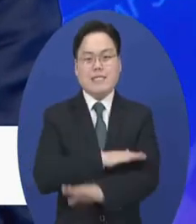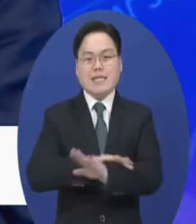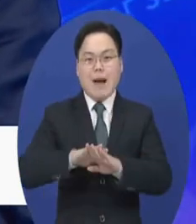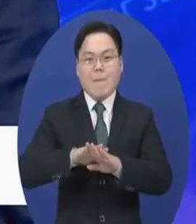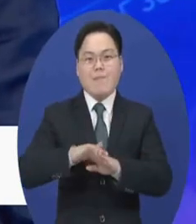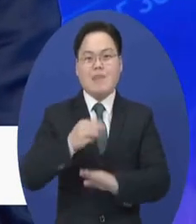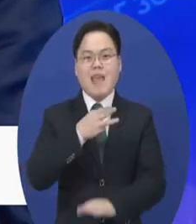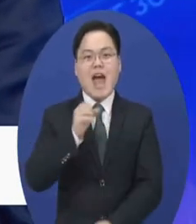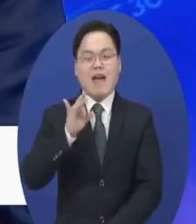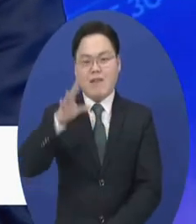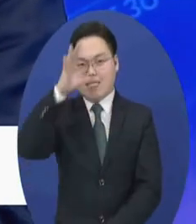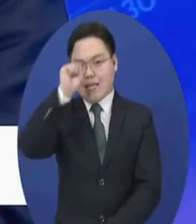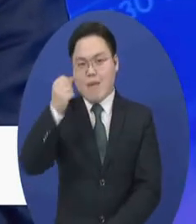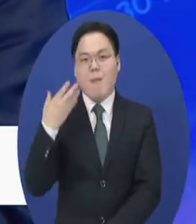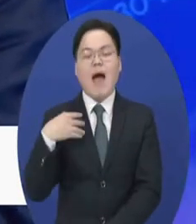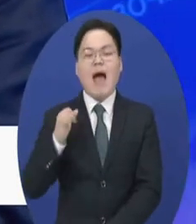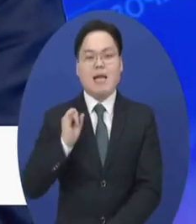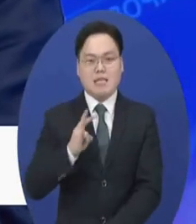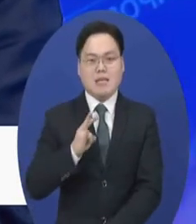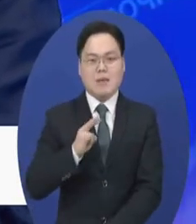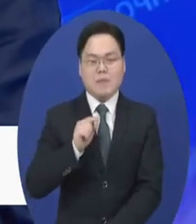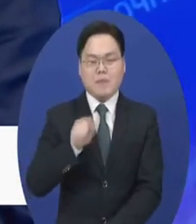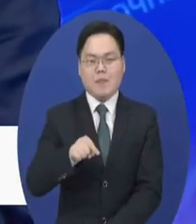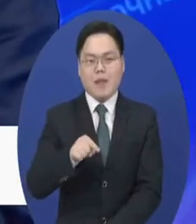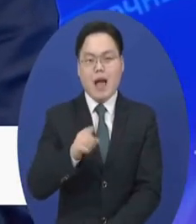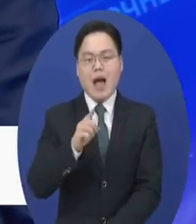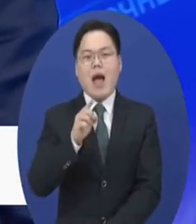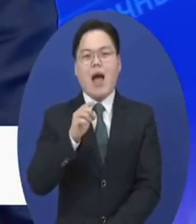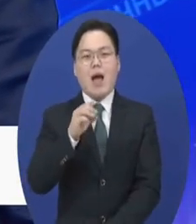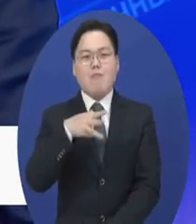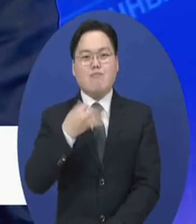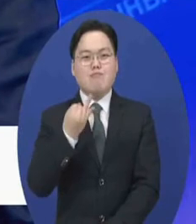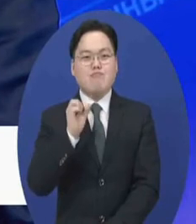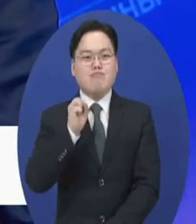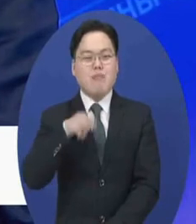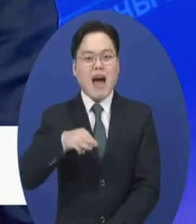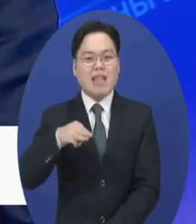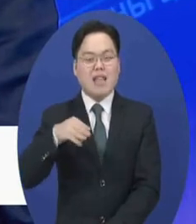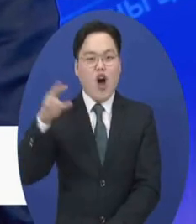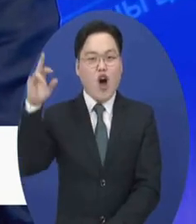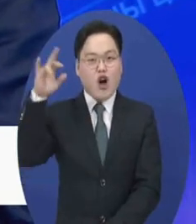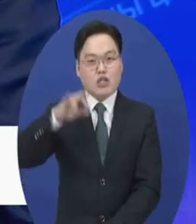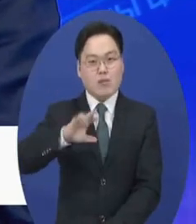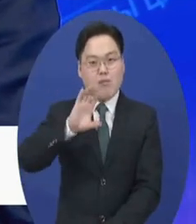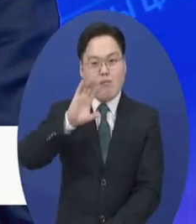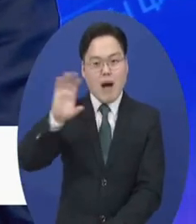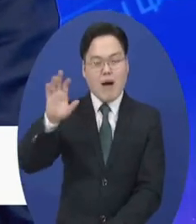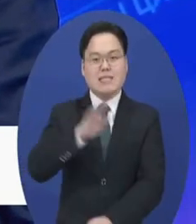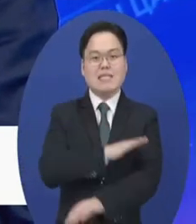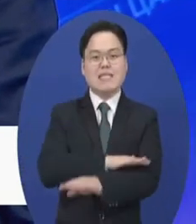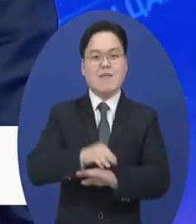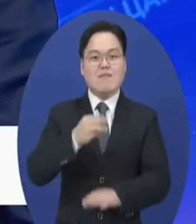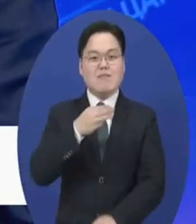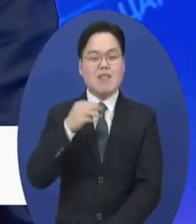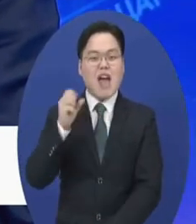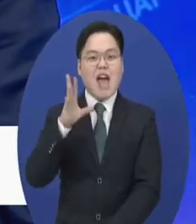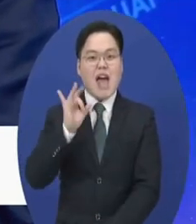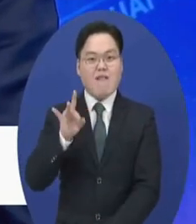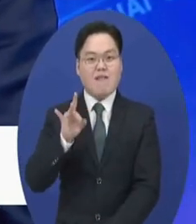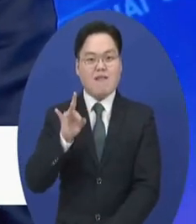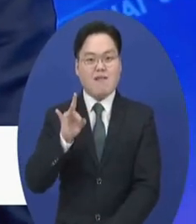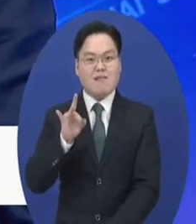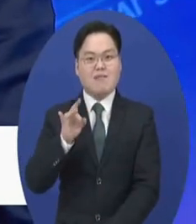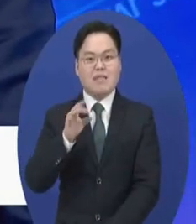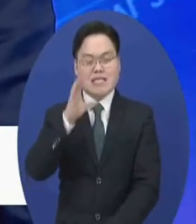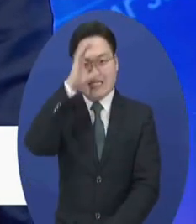байсан. Энэ үед нь одоо энэ яригдаад байгаа баасан цогт гэдэг хүн МЯТ буюу Монголын иргэний агарын тээвэр одоо зам тээврийн сайдын хамгийн ойрхон байгаа дээр одоо